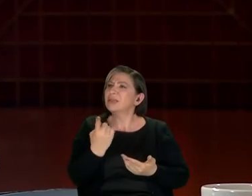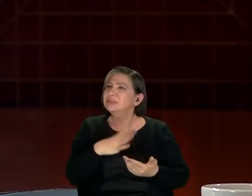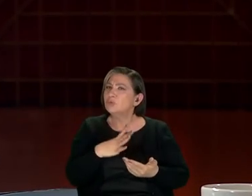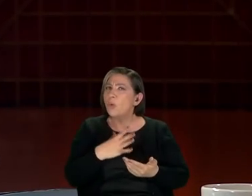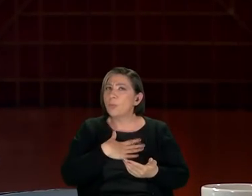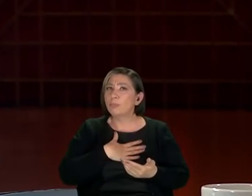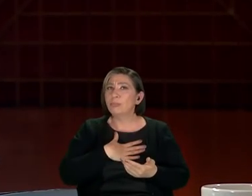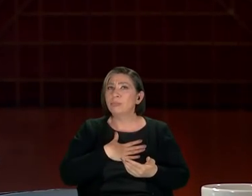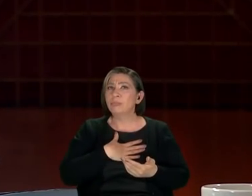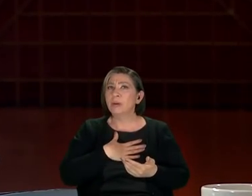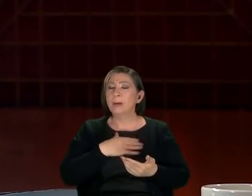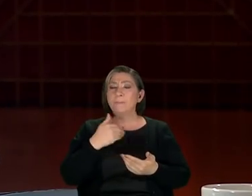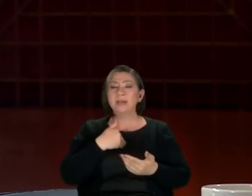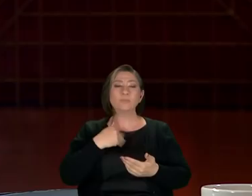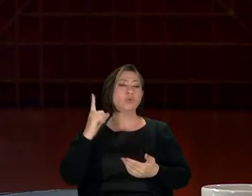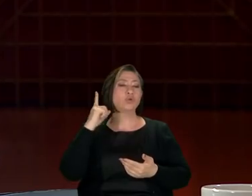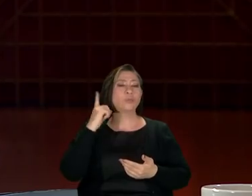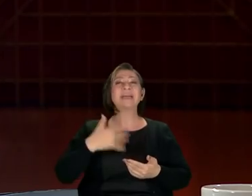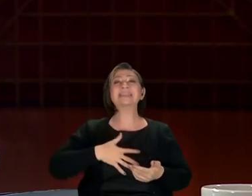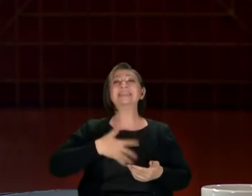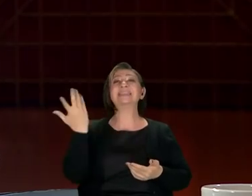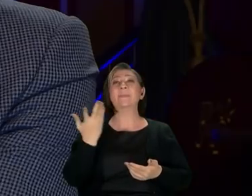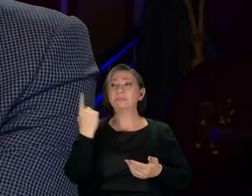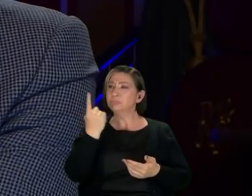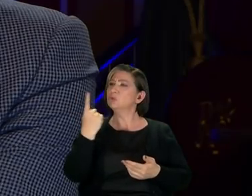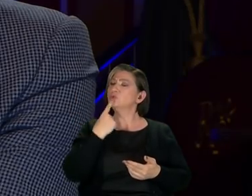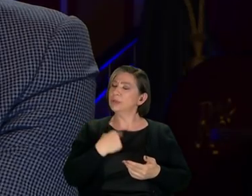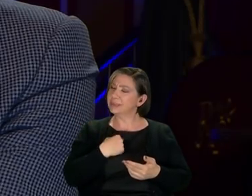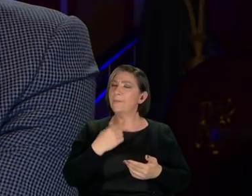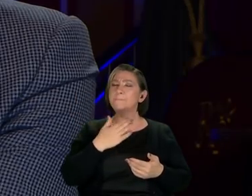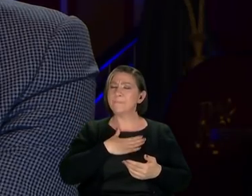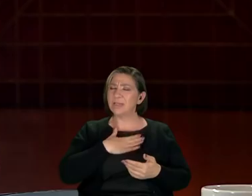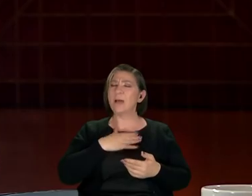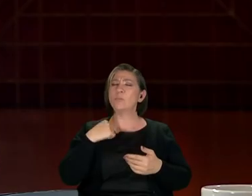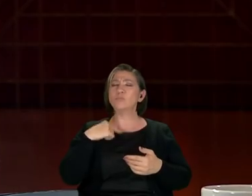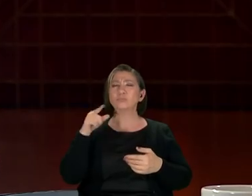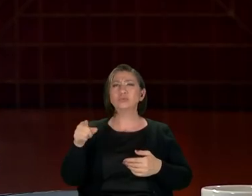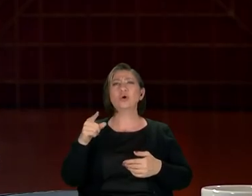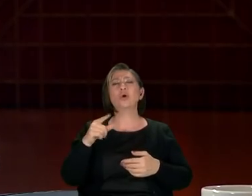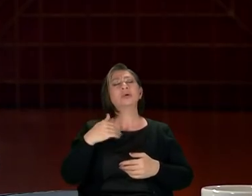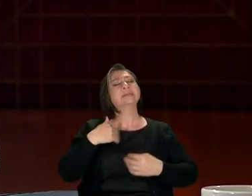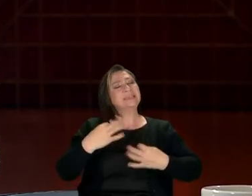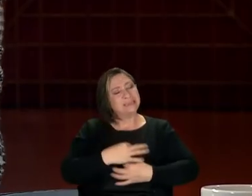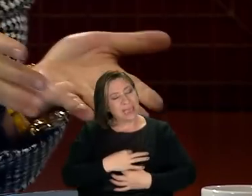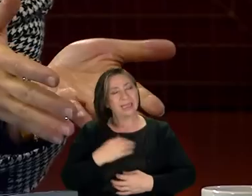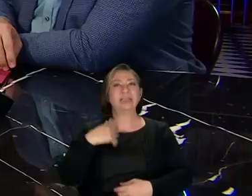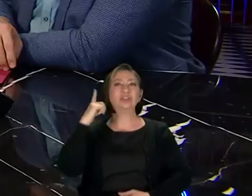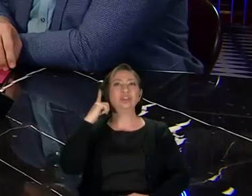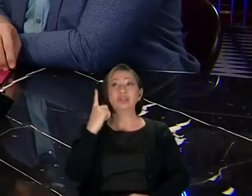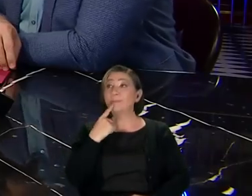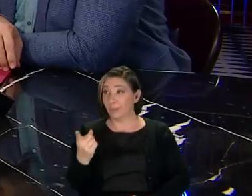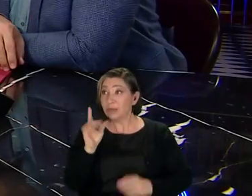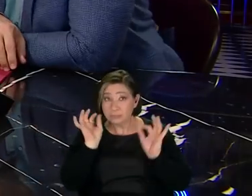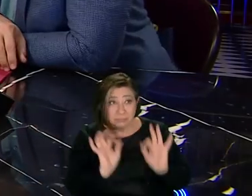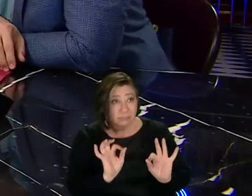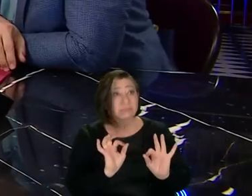kapılarını açmak? Yani benim duymak istemediğim bir şeyi bile söylesen bana, ben bunu hoşgörüyle karşılayacağım evet, demek. Öyle mi gerçekten?